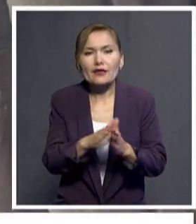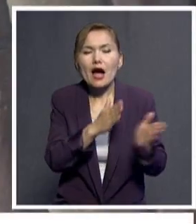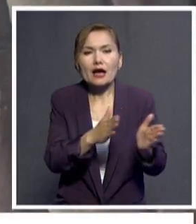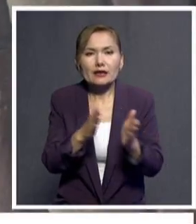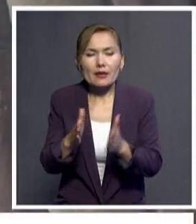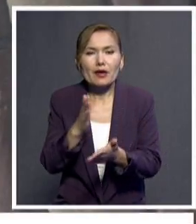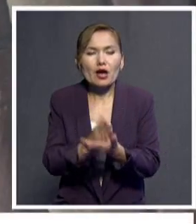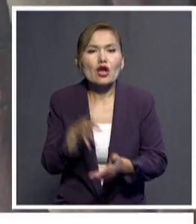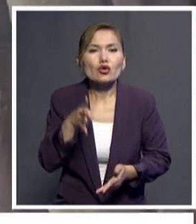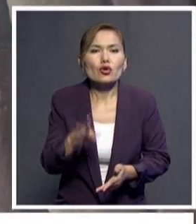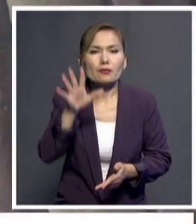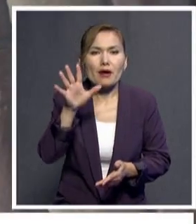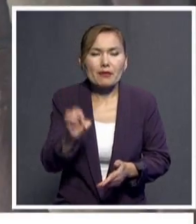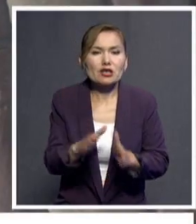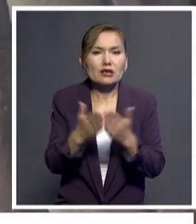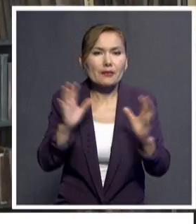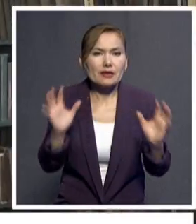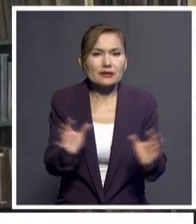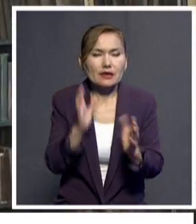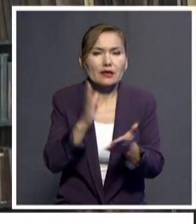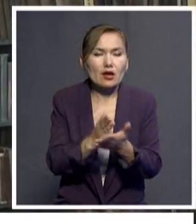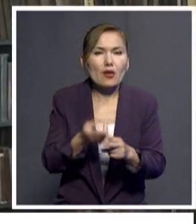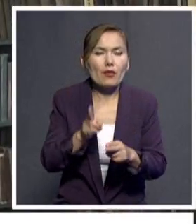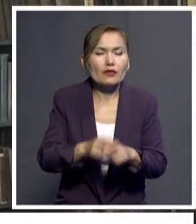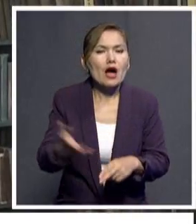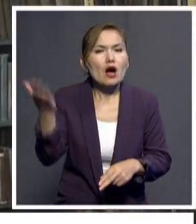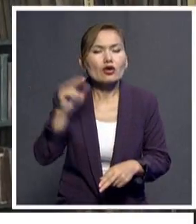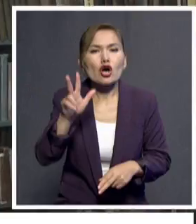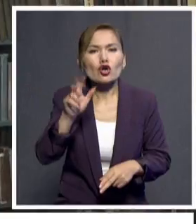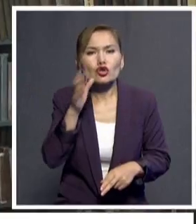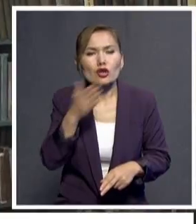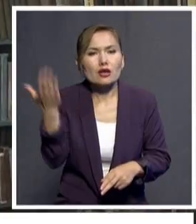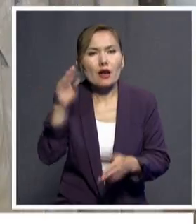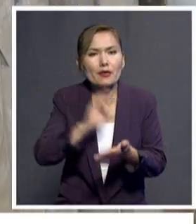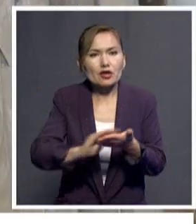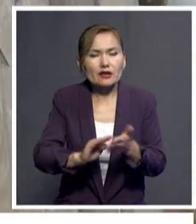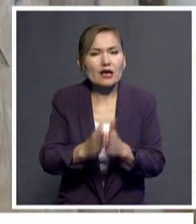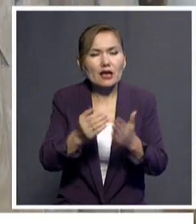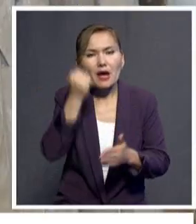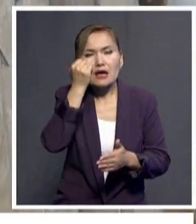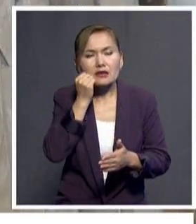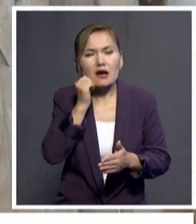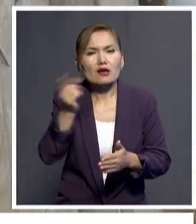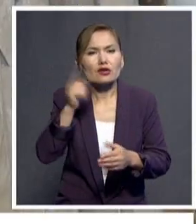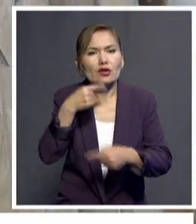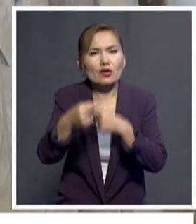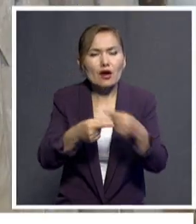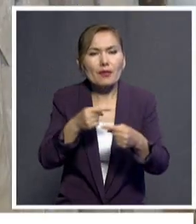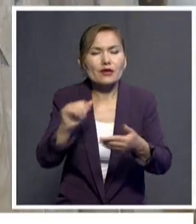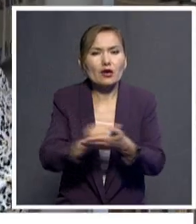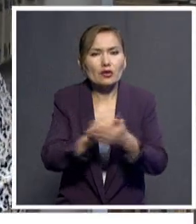Мұнда 4500-нан аса кітап сақталған. Олардың арасында тіпті осыдан 300 жыл бұрын жазылғандары бар. Таяуда мамандар 1914